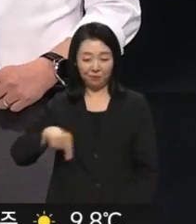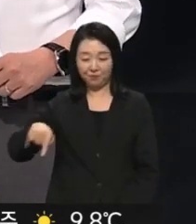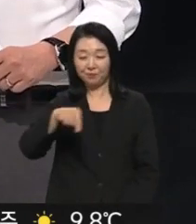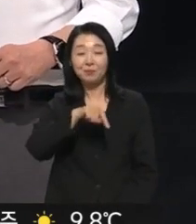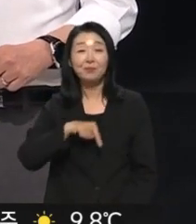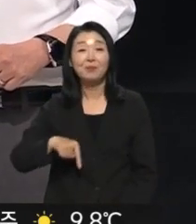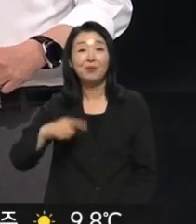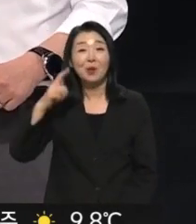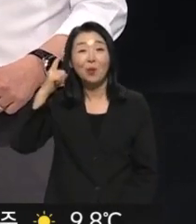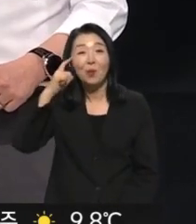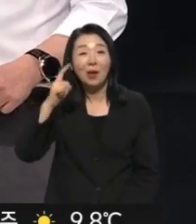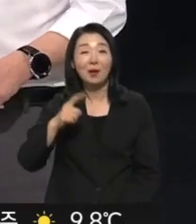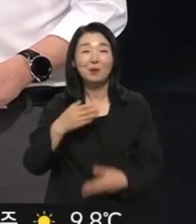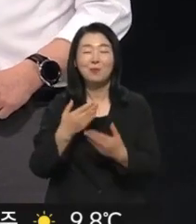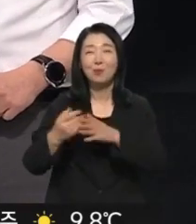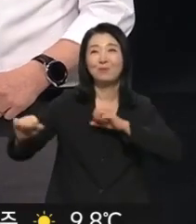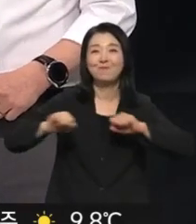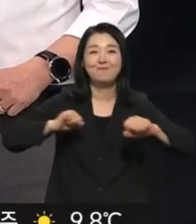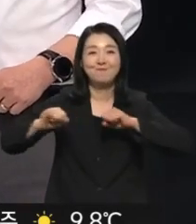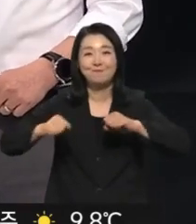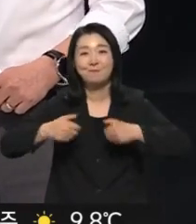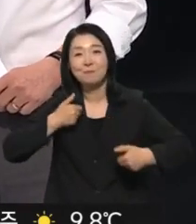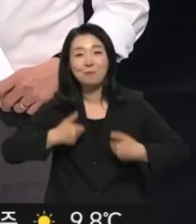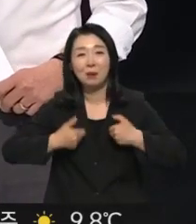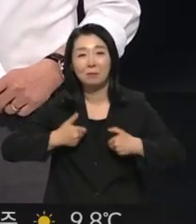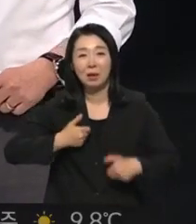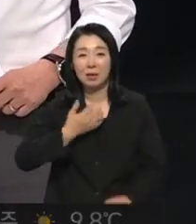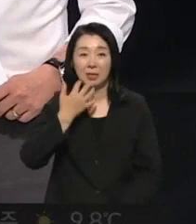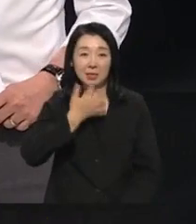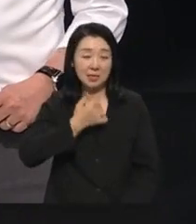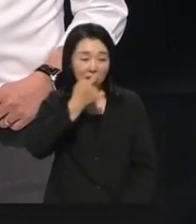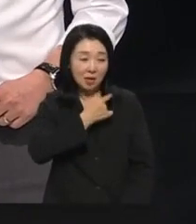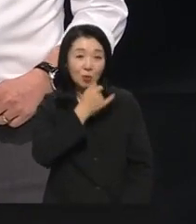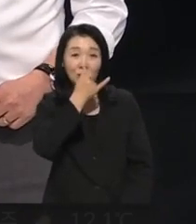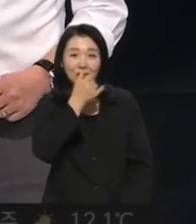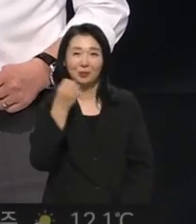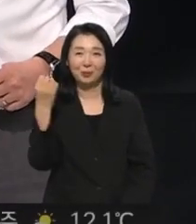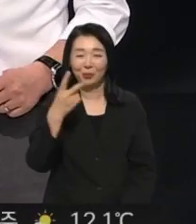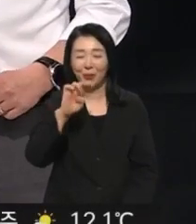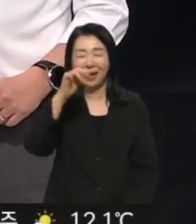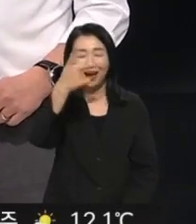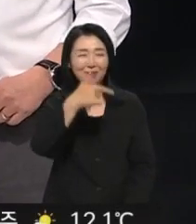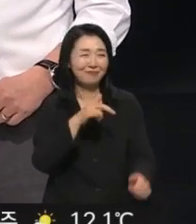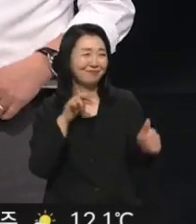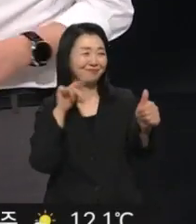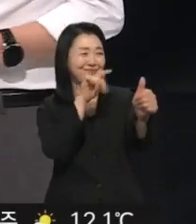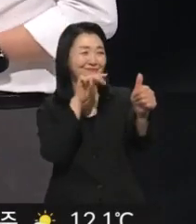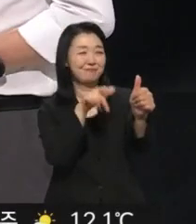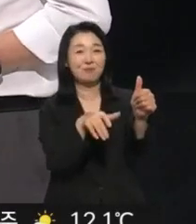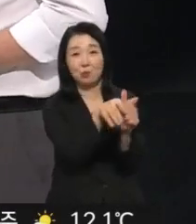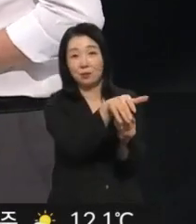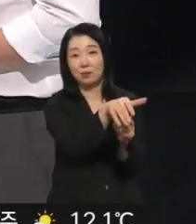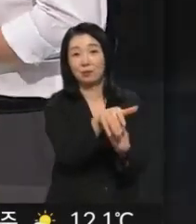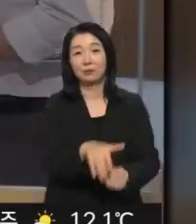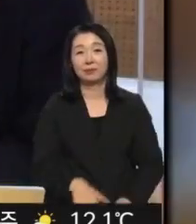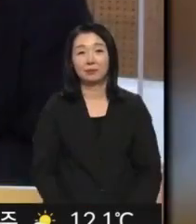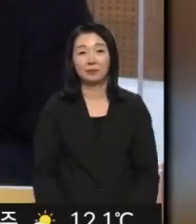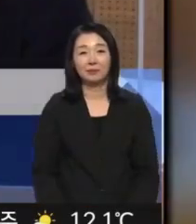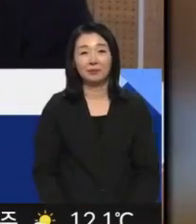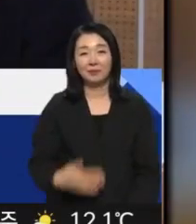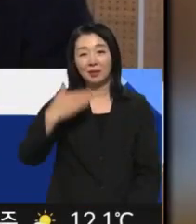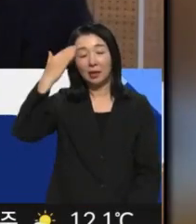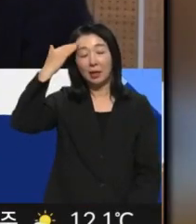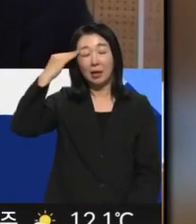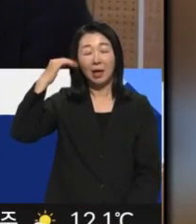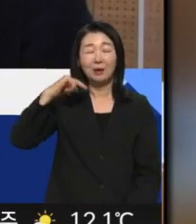한마디로 일사불란하게 움직였죠. 색깔론까지 꺼내들고 안 후보를 공격했는데요. 이 우리나라가